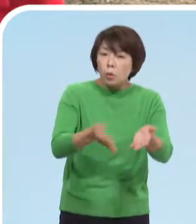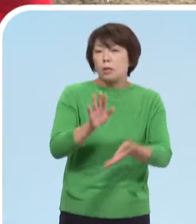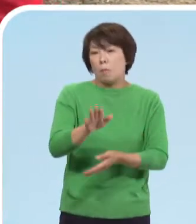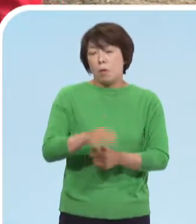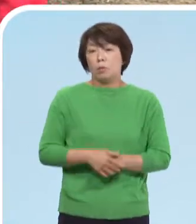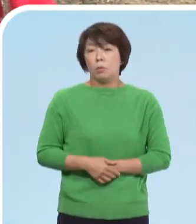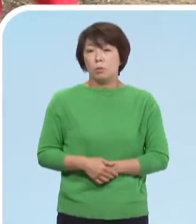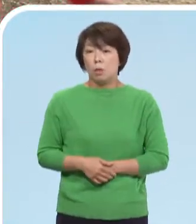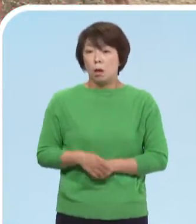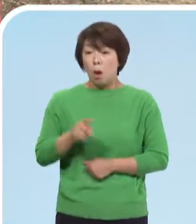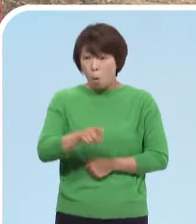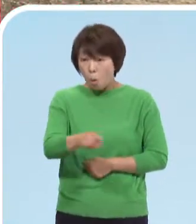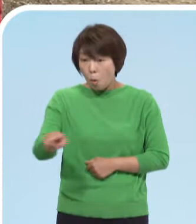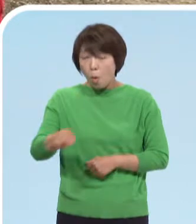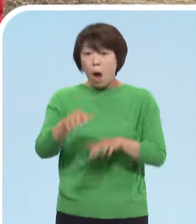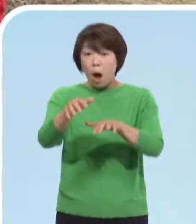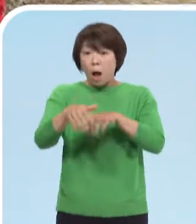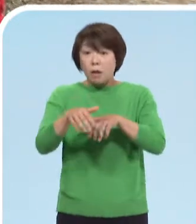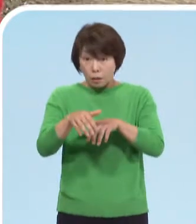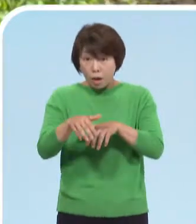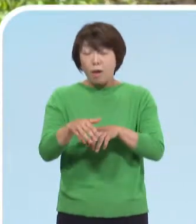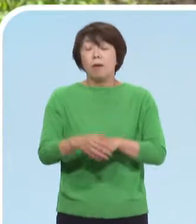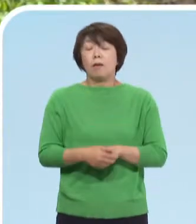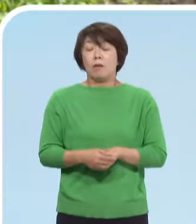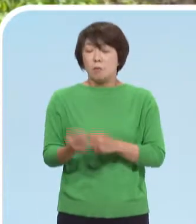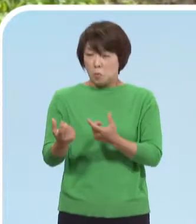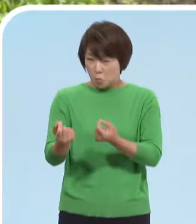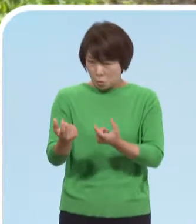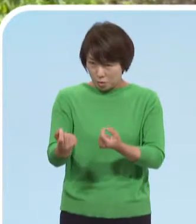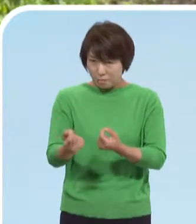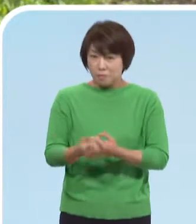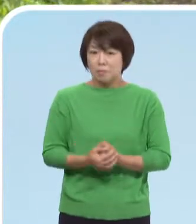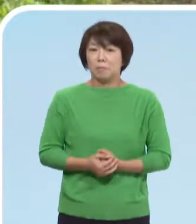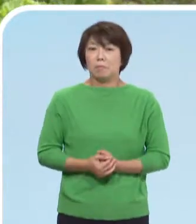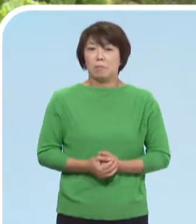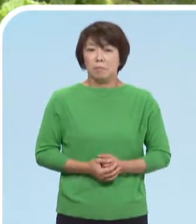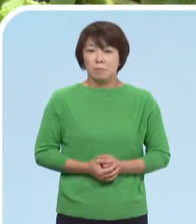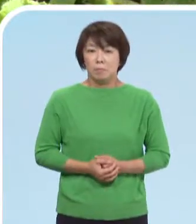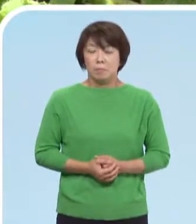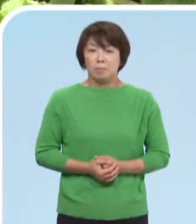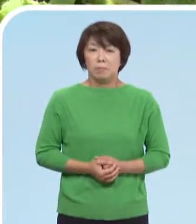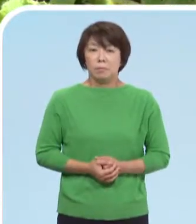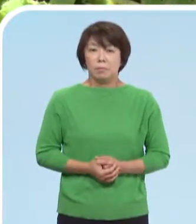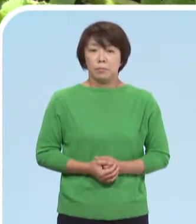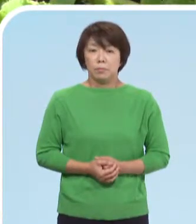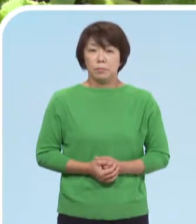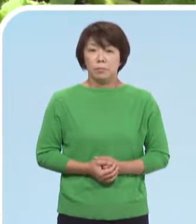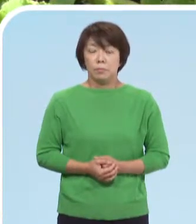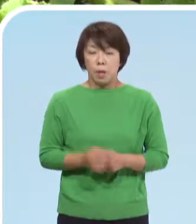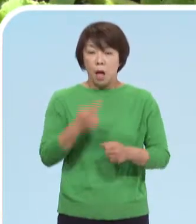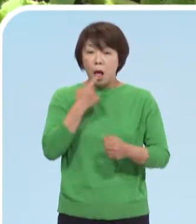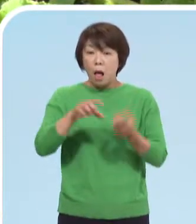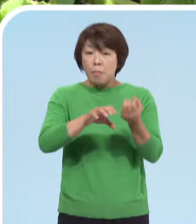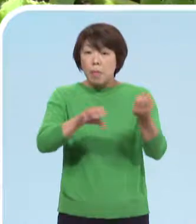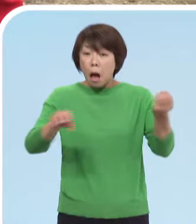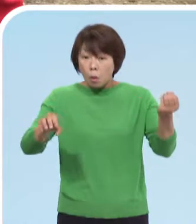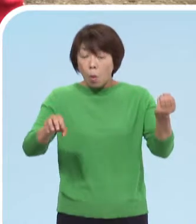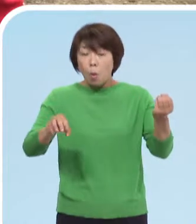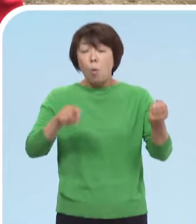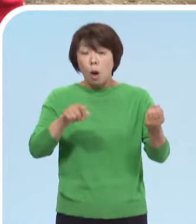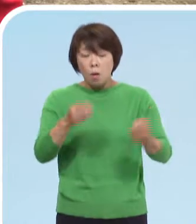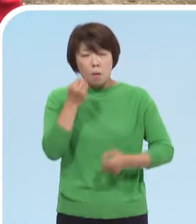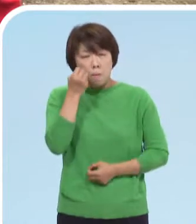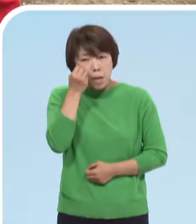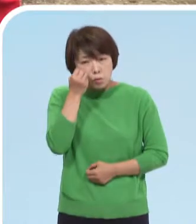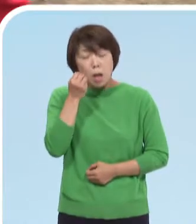育ててるんですか？ はい、こちらで育てて ます。まさにその畑、ここが。 はい、こちらの畑で育ててます。 はあ、そうなんですか。は い、この大根、貴重な大根、